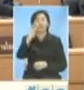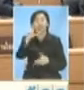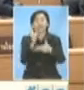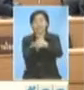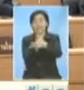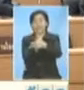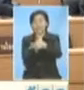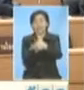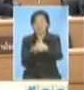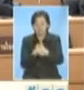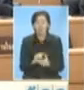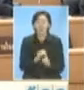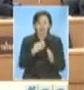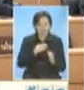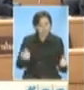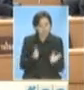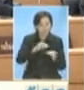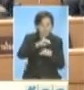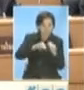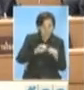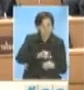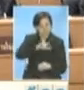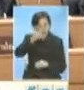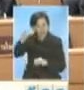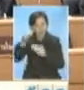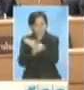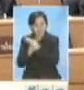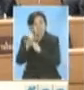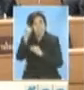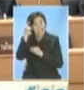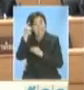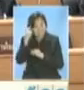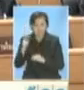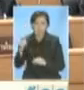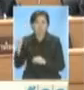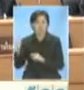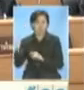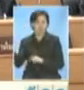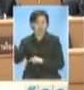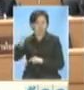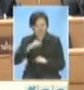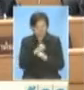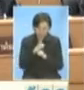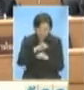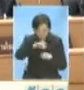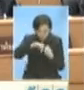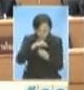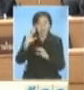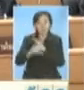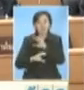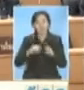จูงการลงทุนในต่างประเทศให้เขามาลงทุนในประเทศไทยสิ่งที่น่าตกใจเข้าไปอีกครับท่านประธาน